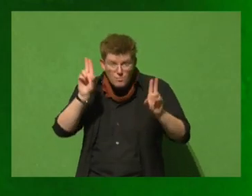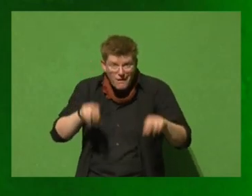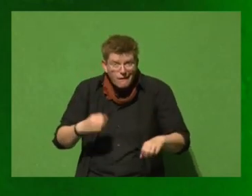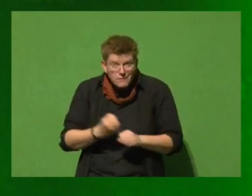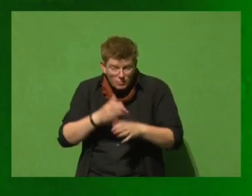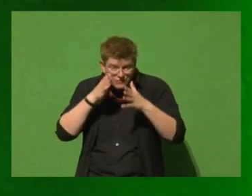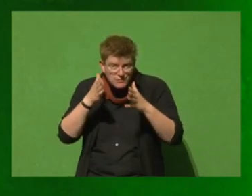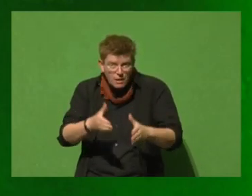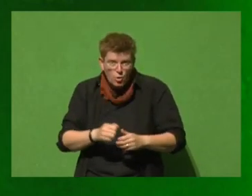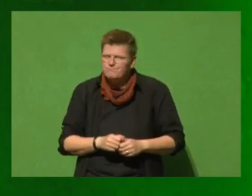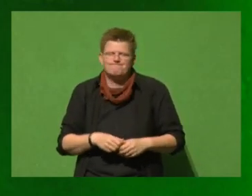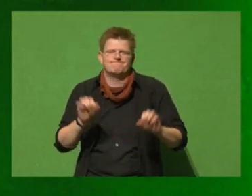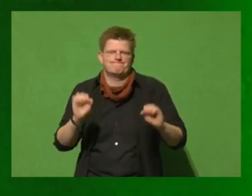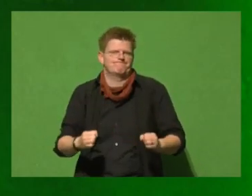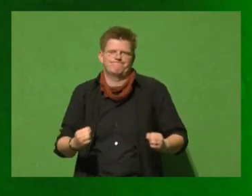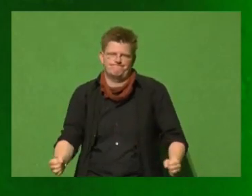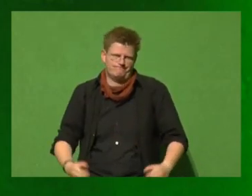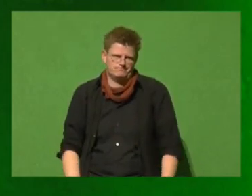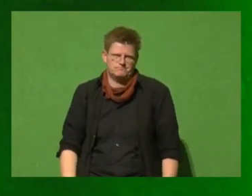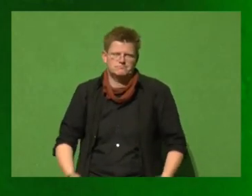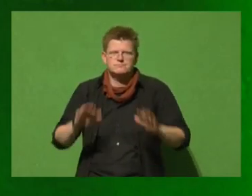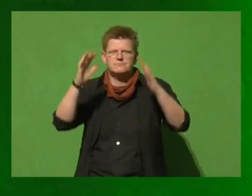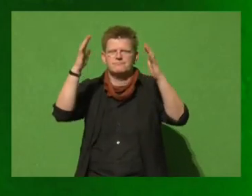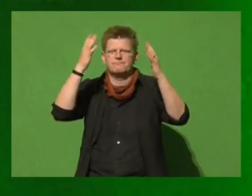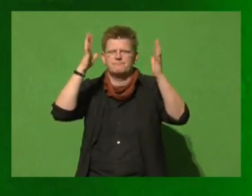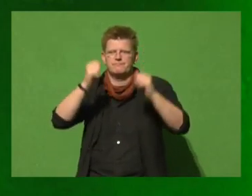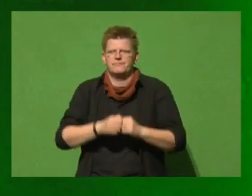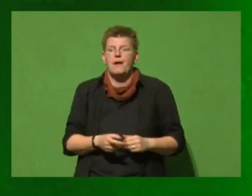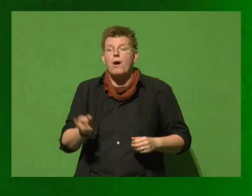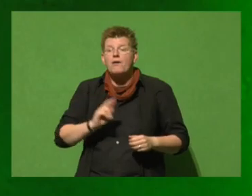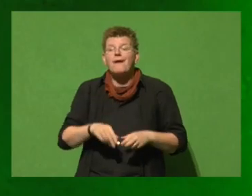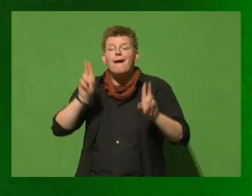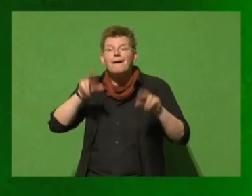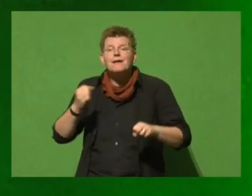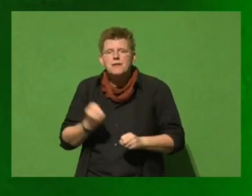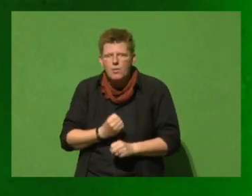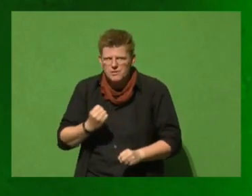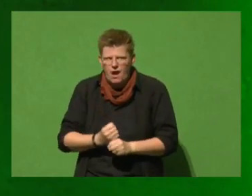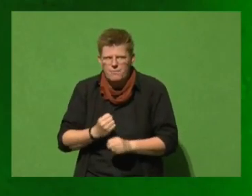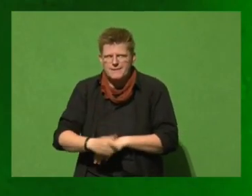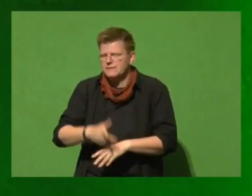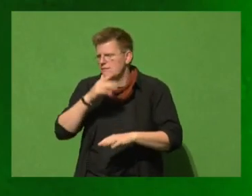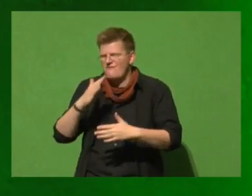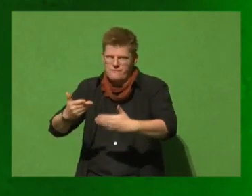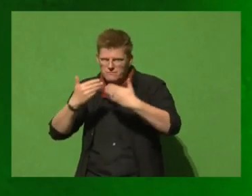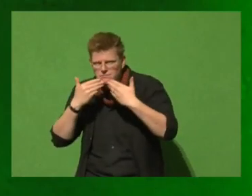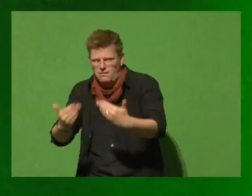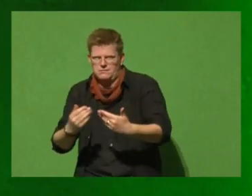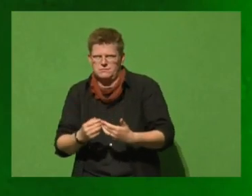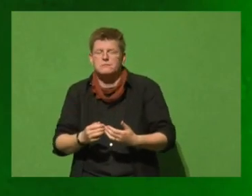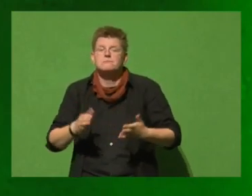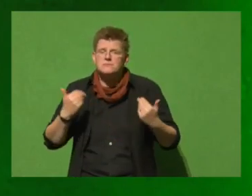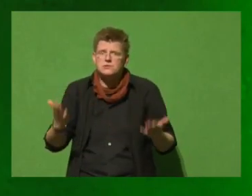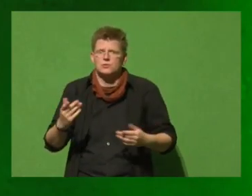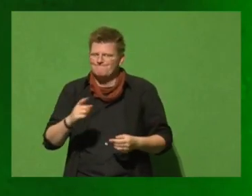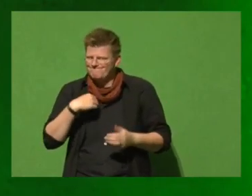Option. Den Ehrenamtlichen gilt an dieser Stelle unser großer Dank. Mit dem Hinweis, wir Grüne stehen an